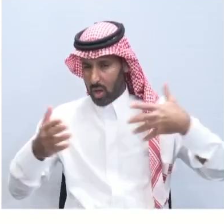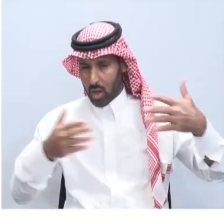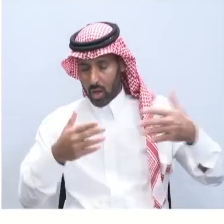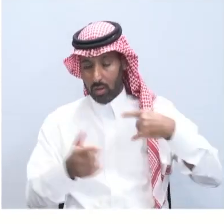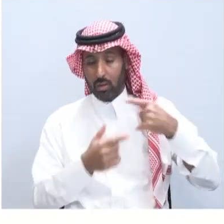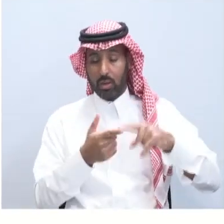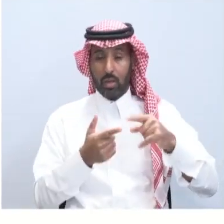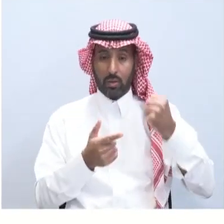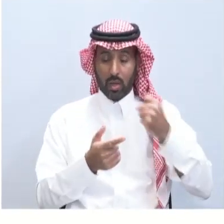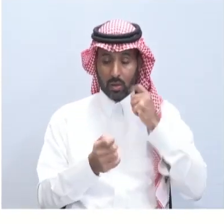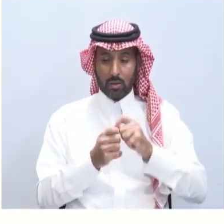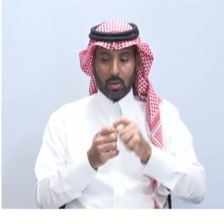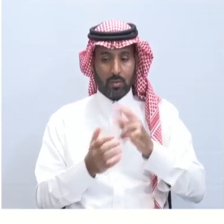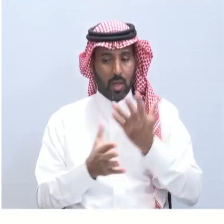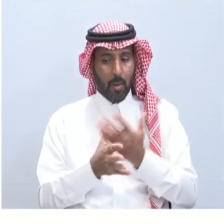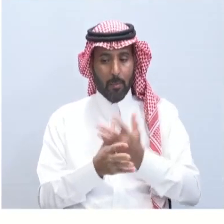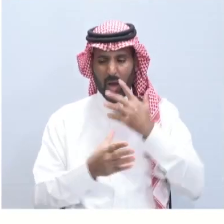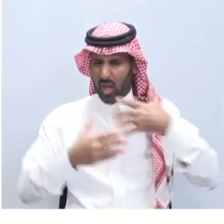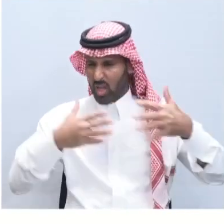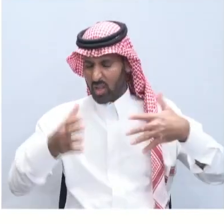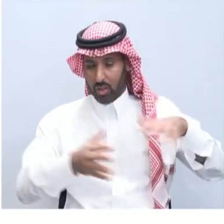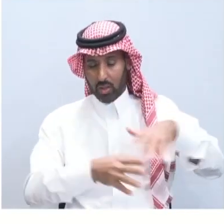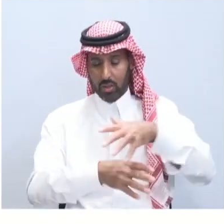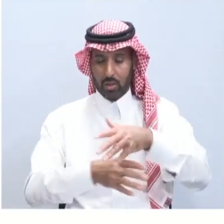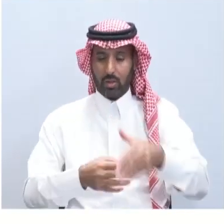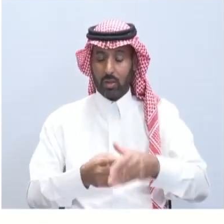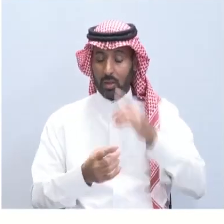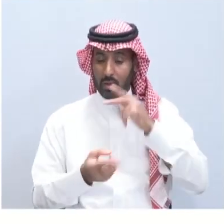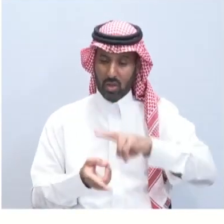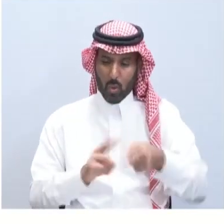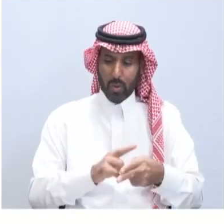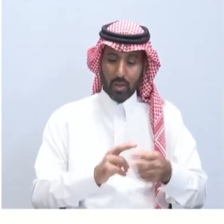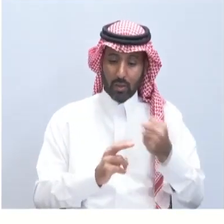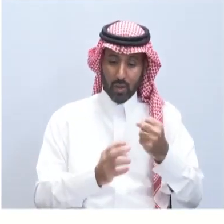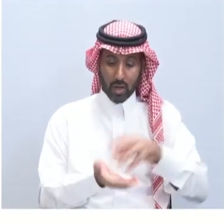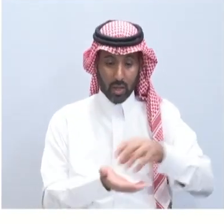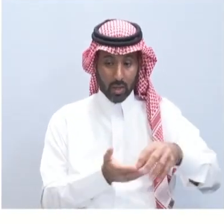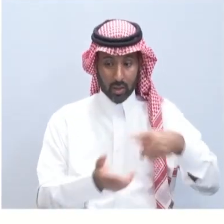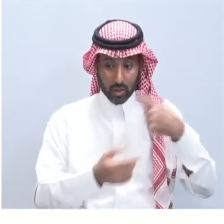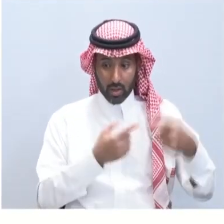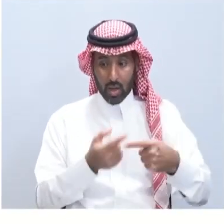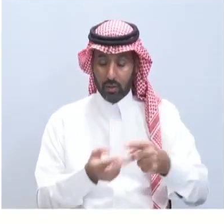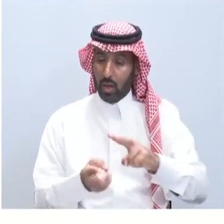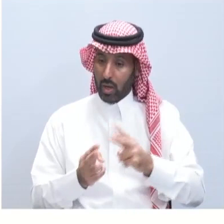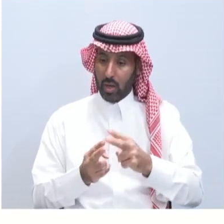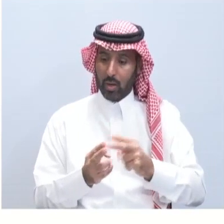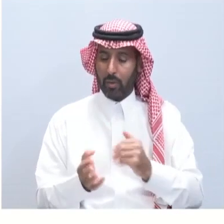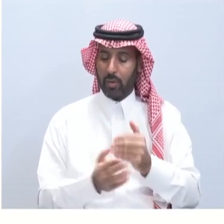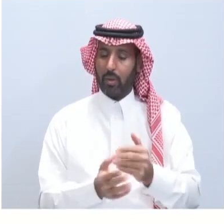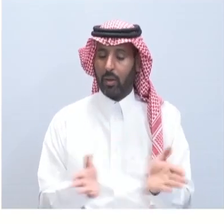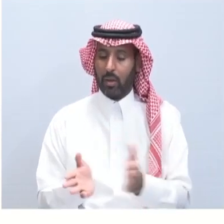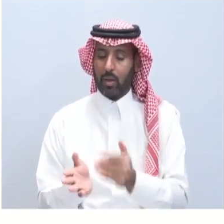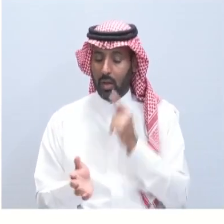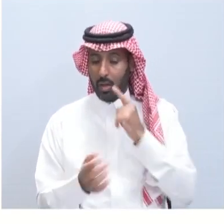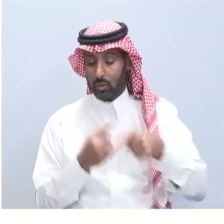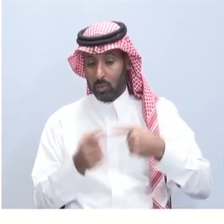بانها هي الطاقه الناتجه من حركه الرياح والتي يتم من خلالها تحويل الطاقه الحركيه الى طاقه كهربائيه وذلك عن